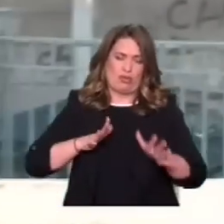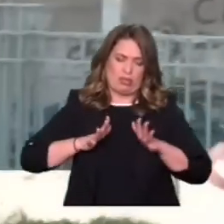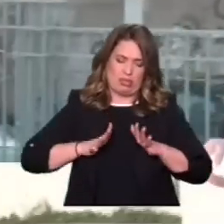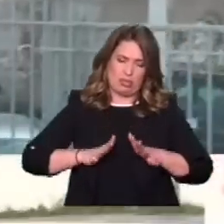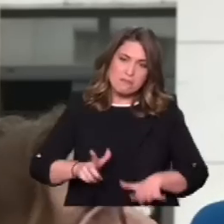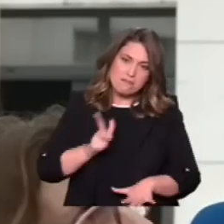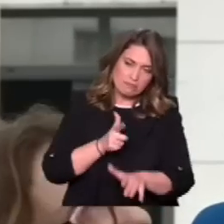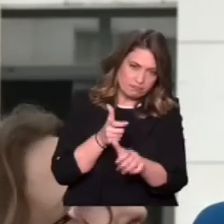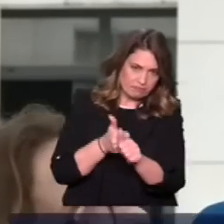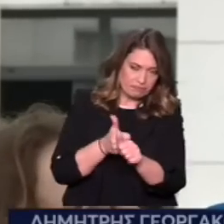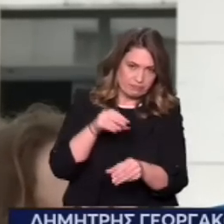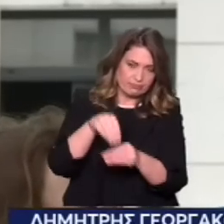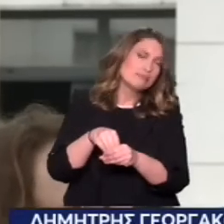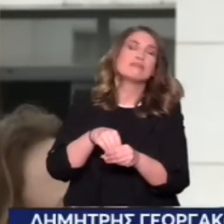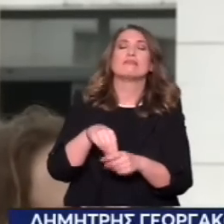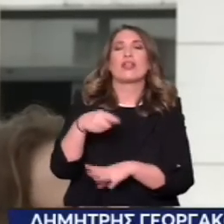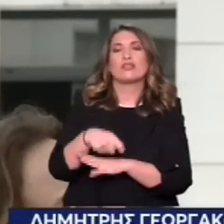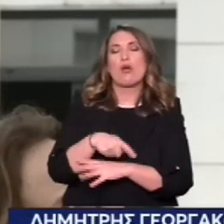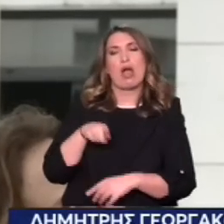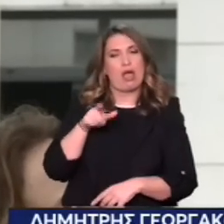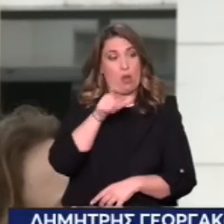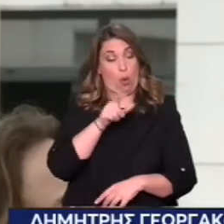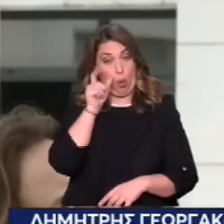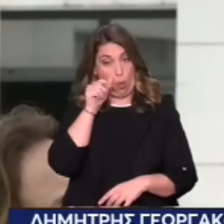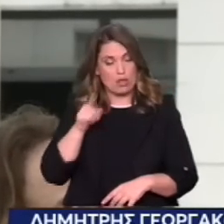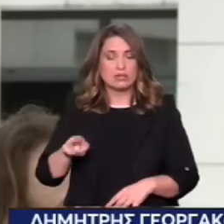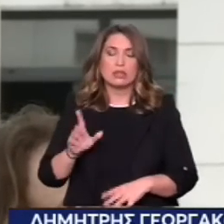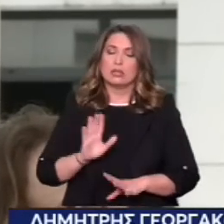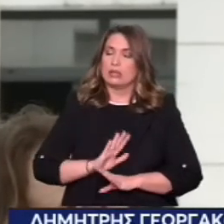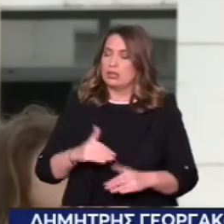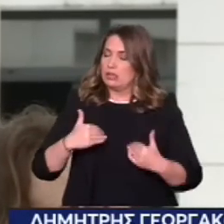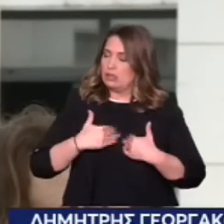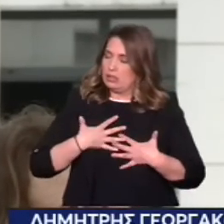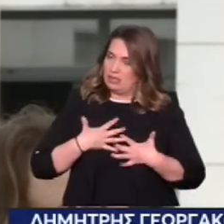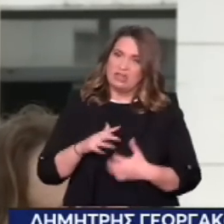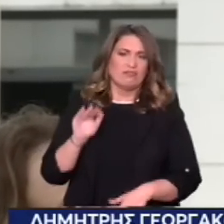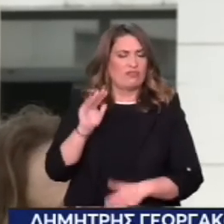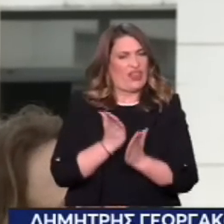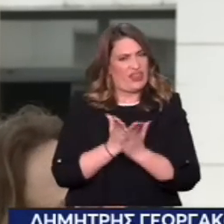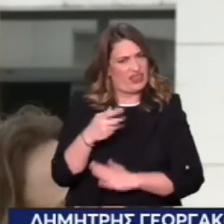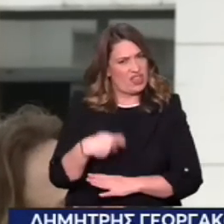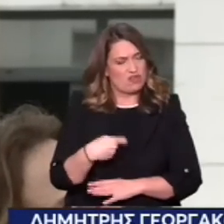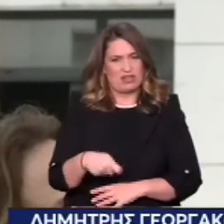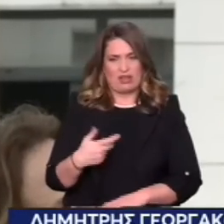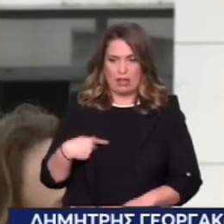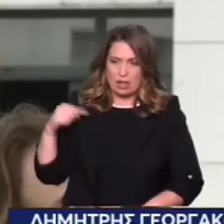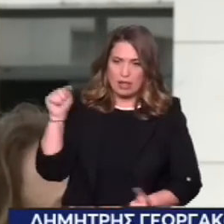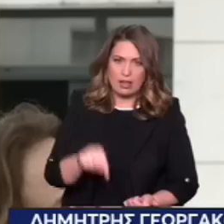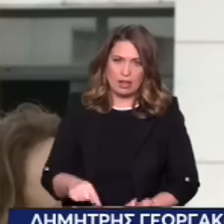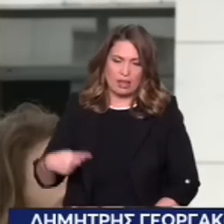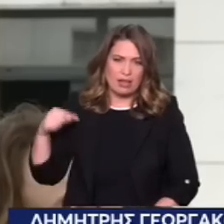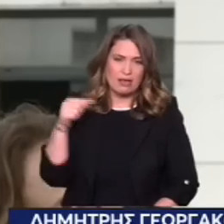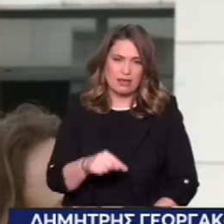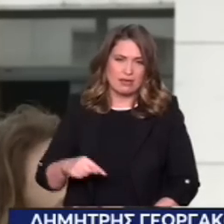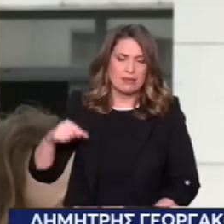της δίκης. Είναι διαλυμένος ο άνθρωπος αυτός, ζητάει δικαιοσύνη για τα παιδιά του, βλέπετε ότι είναι κάθε μέρα εδώ και ο ίδιος με πάρα πολύ